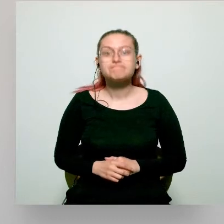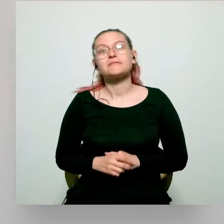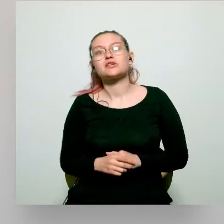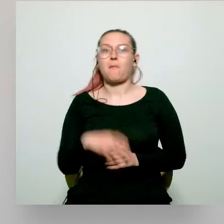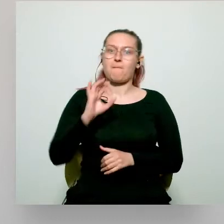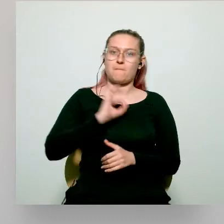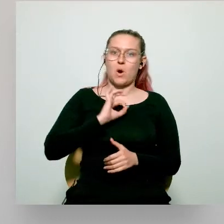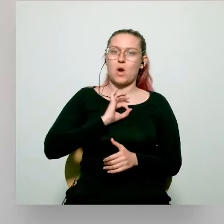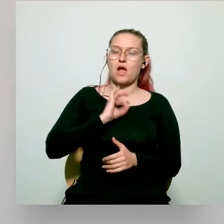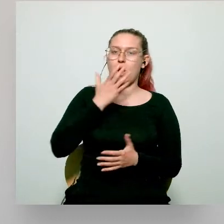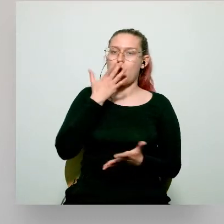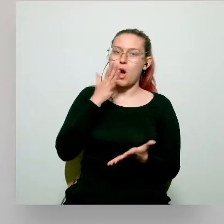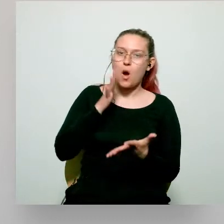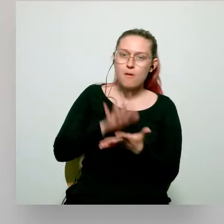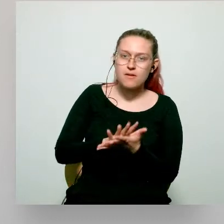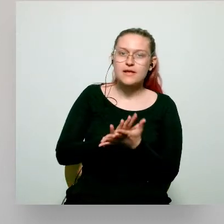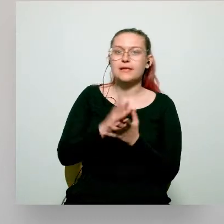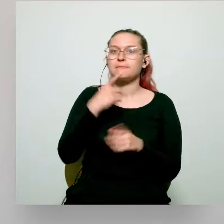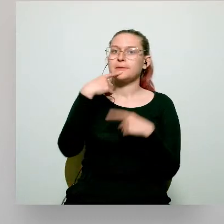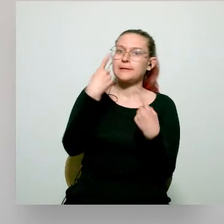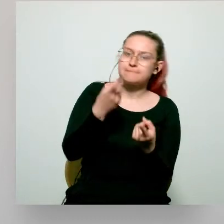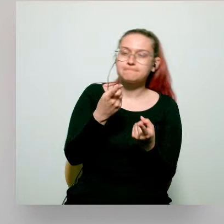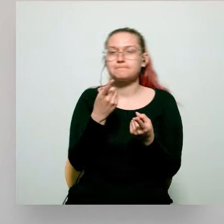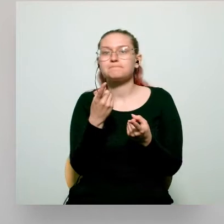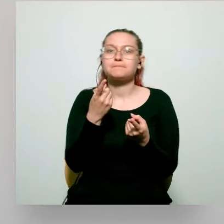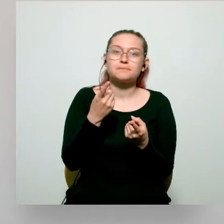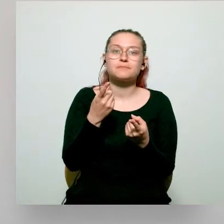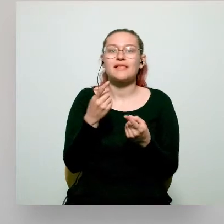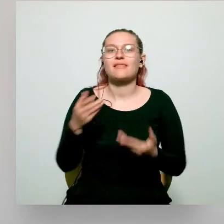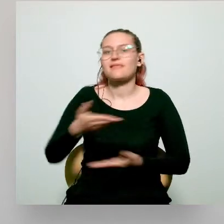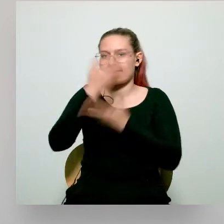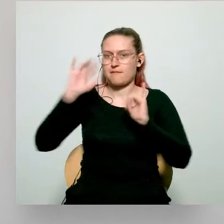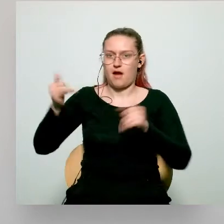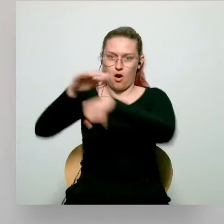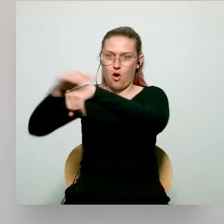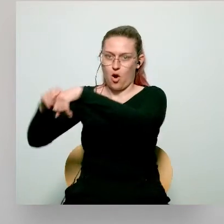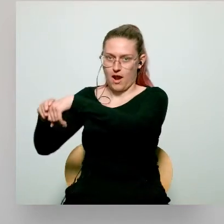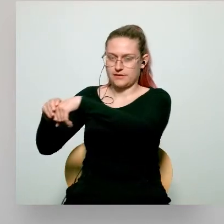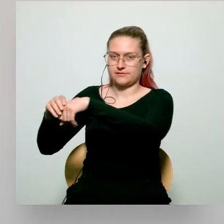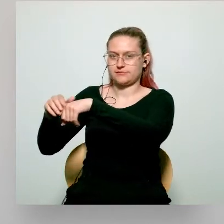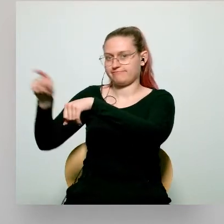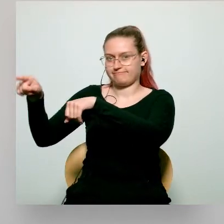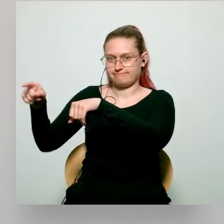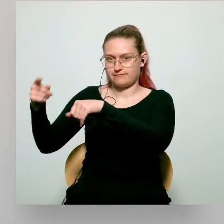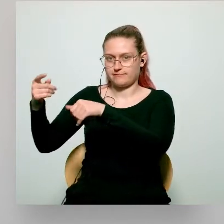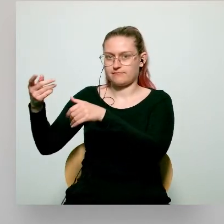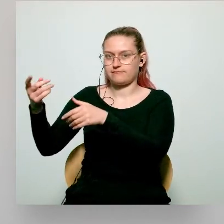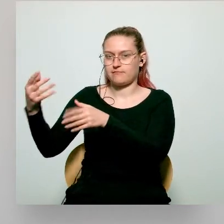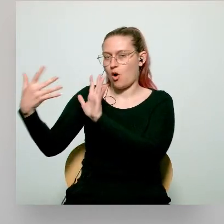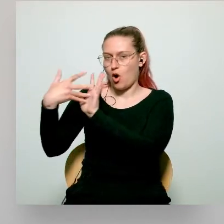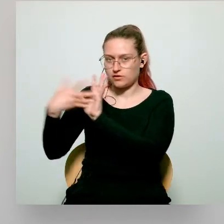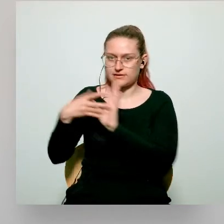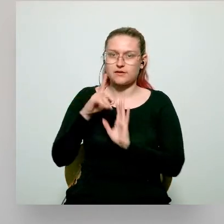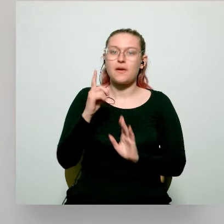chciałbym powiedzieć, nie wiem jak zareagują na to koledzy, chciałbym powiedzieć, wyrazić taką hipotezę roboczą, że tak naprawdę, co wydaje